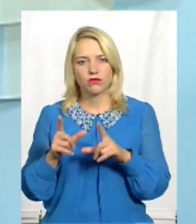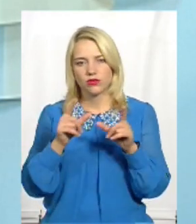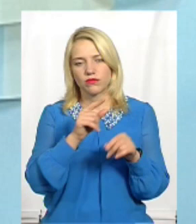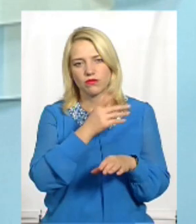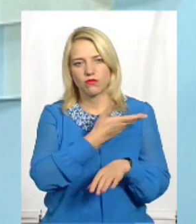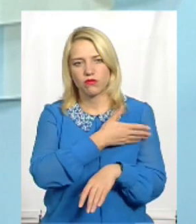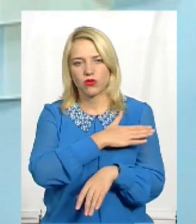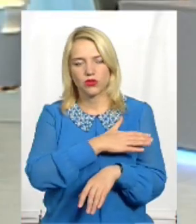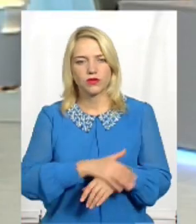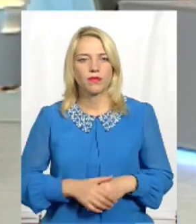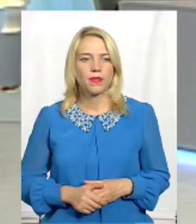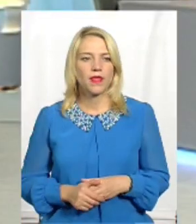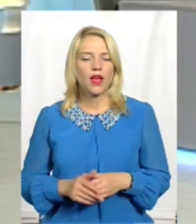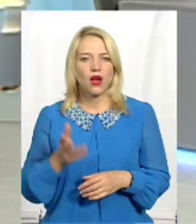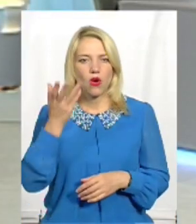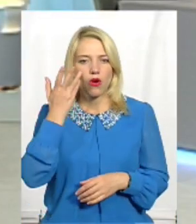там. А